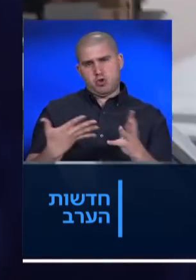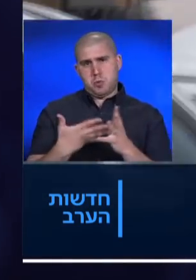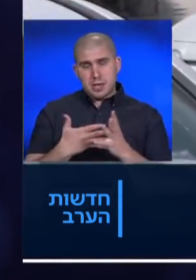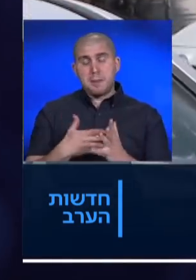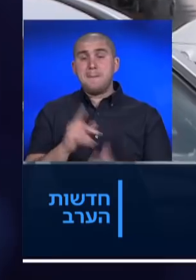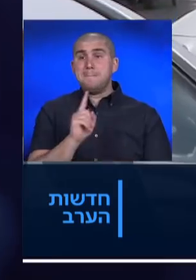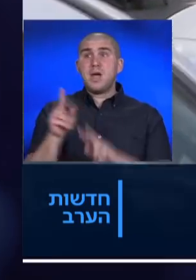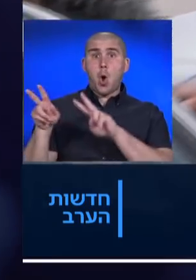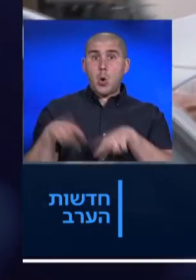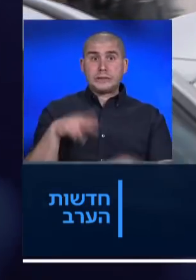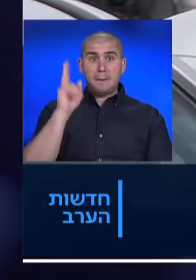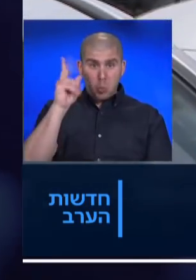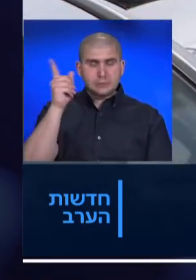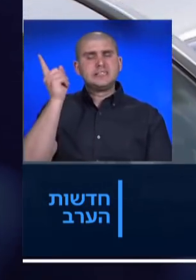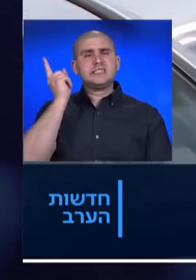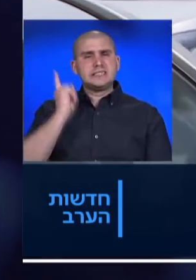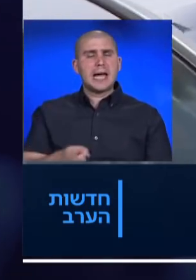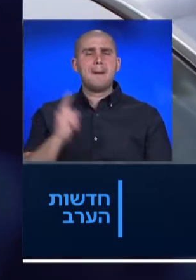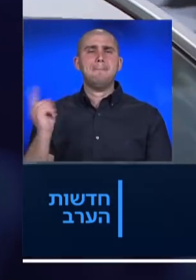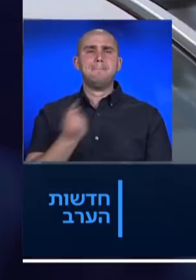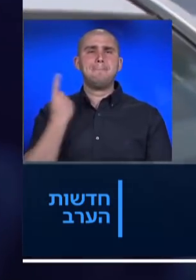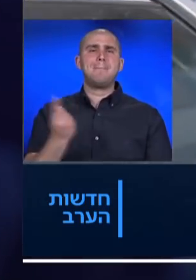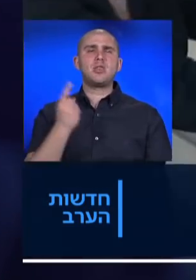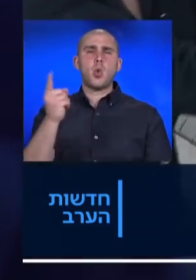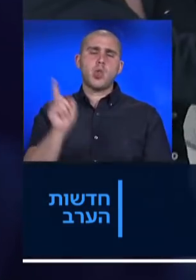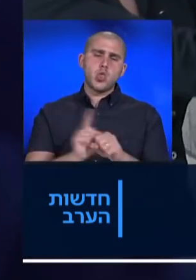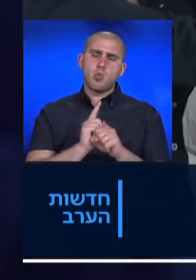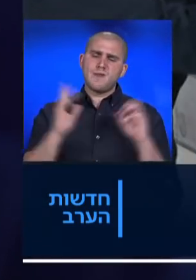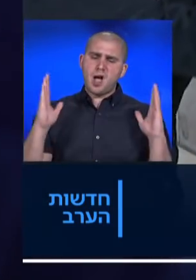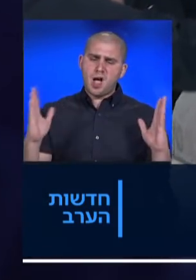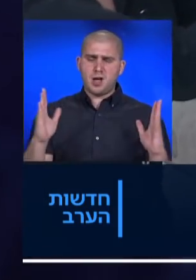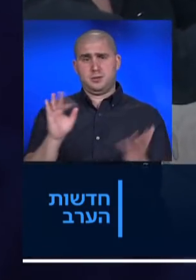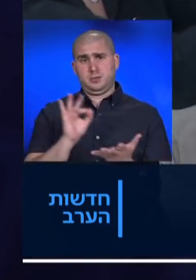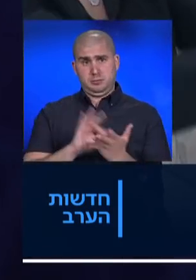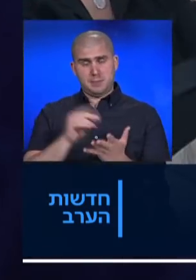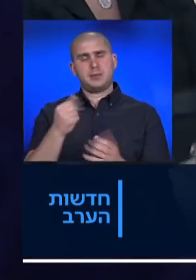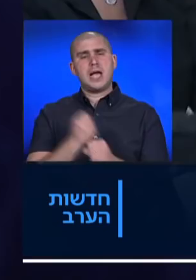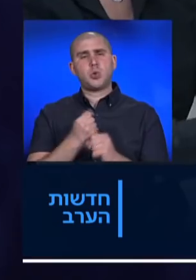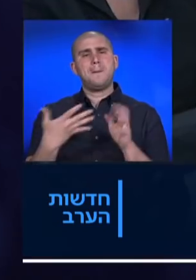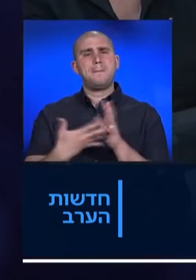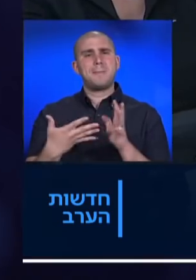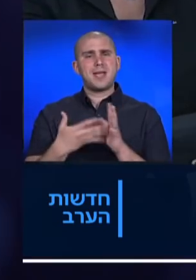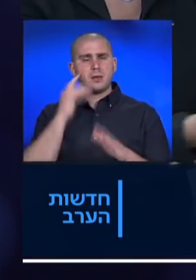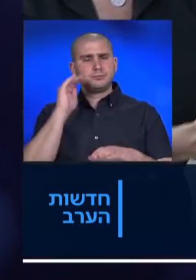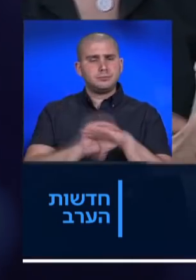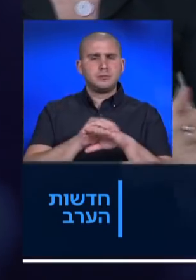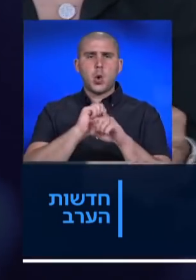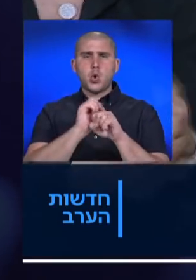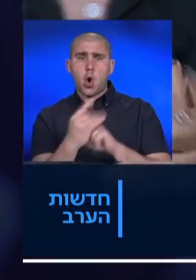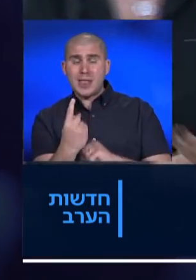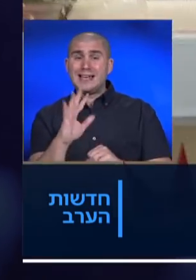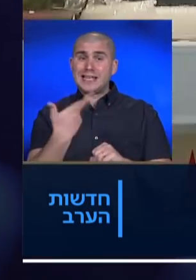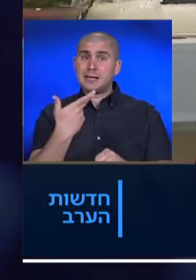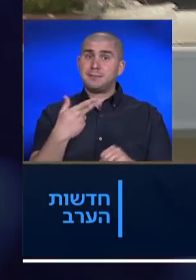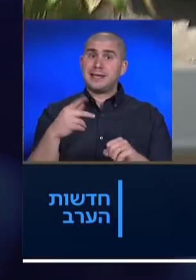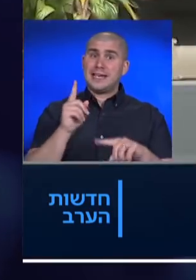מחול יידרש להיות בבידוד תקופה מסוימת, במהלכה יעבור בדיקה לגילוי קורונה. אם ימצא חיובי,